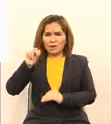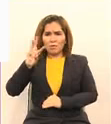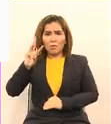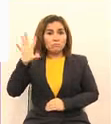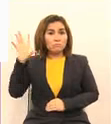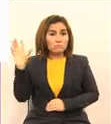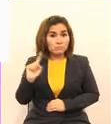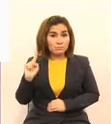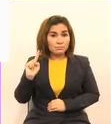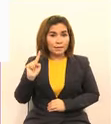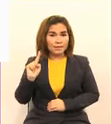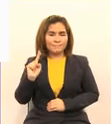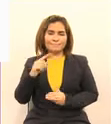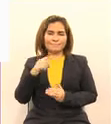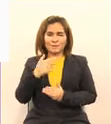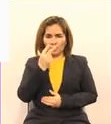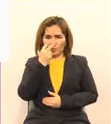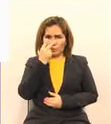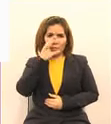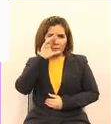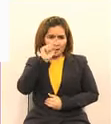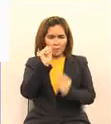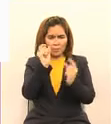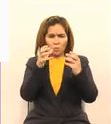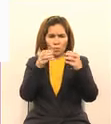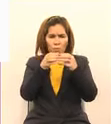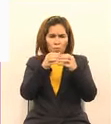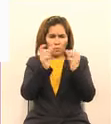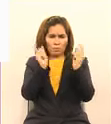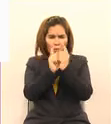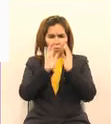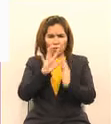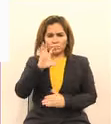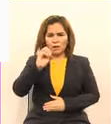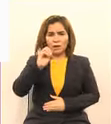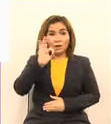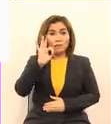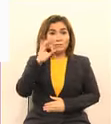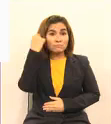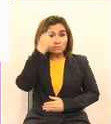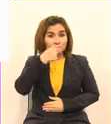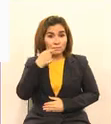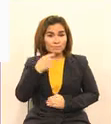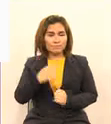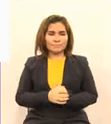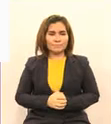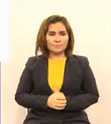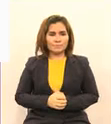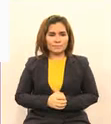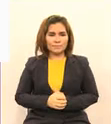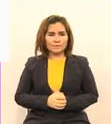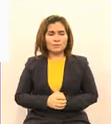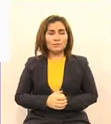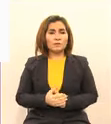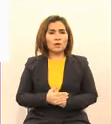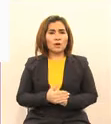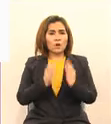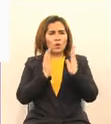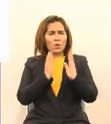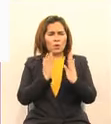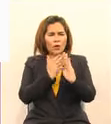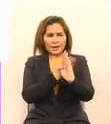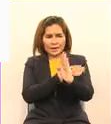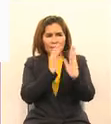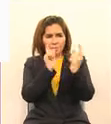างนะครับจะสังเกตได้กลุ่มใหญ่ก็59รายเนี่ยก็จะเป็นกรณีที่สัมผัสกับผู้ป่วยที่ก่อนหน้